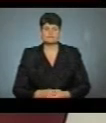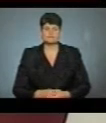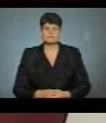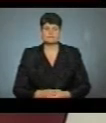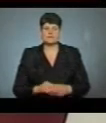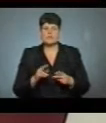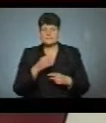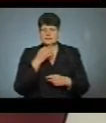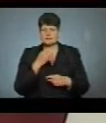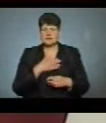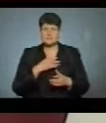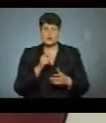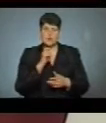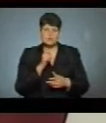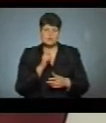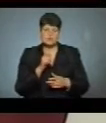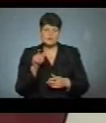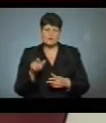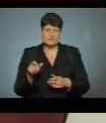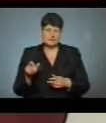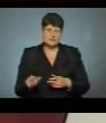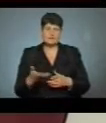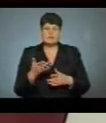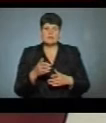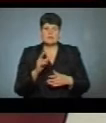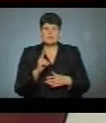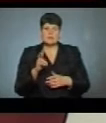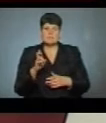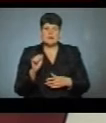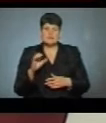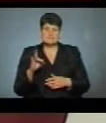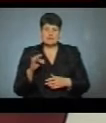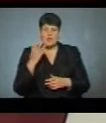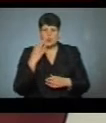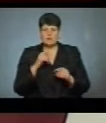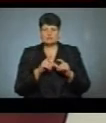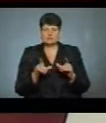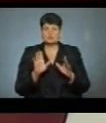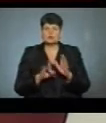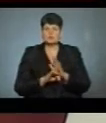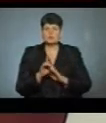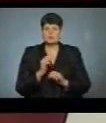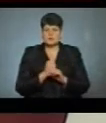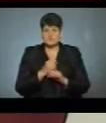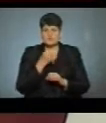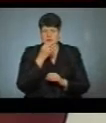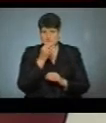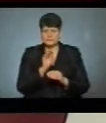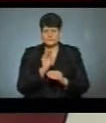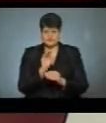Як повідомила нашим кореспондентам речниця патрульної поліції області Катерина Басалига, коли ці пости діятимуть, вона повідомить